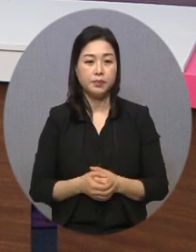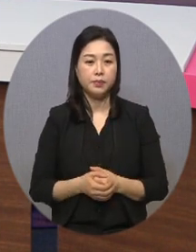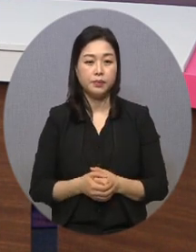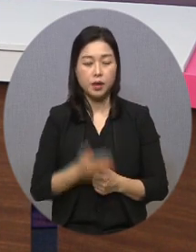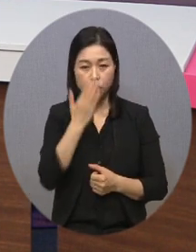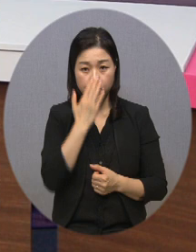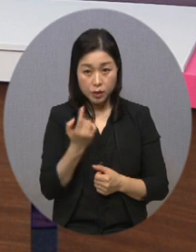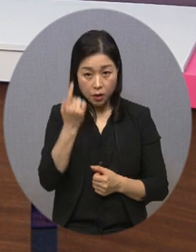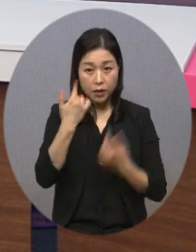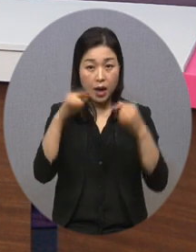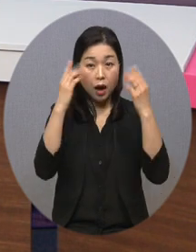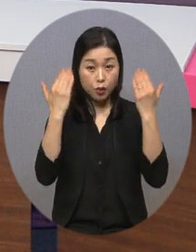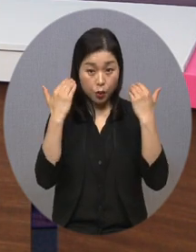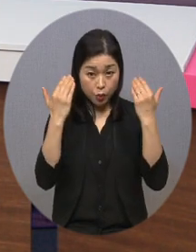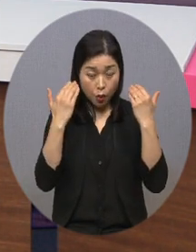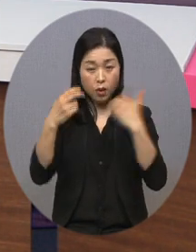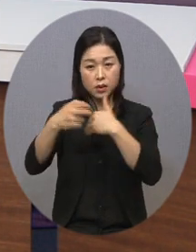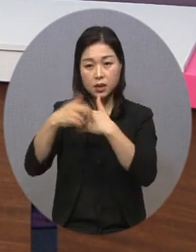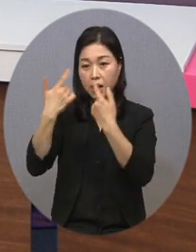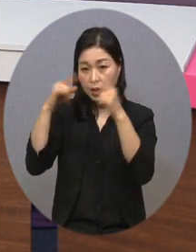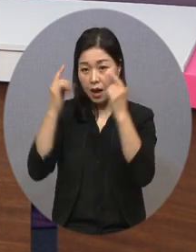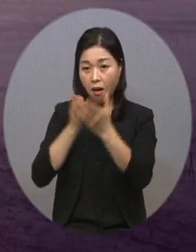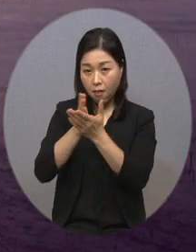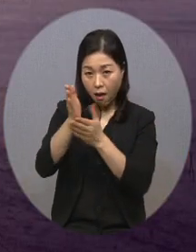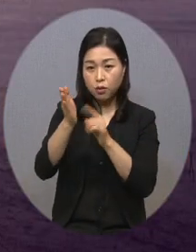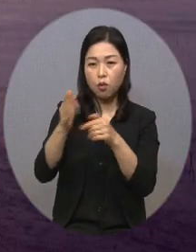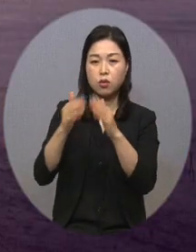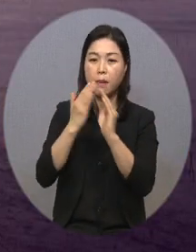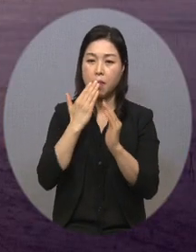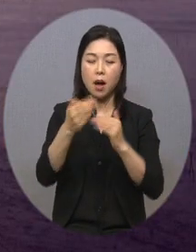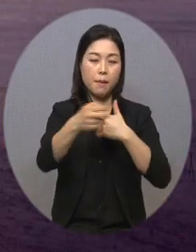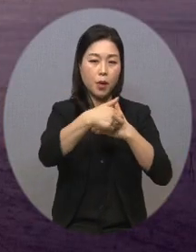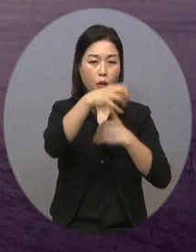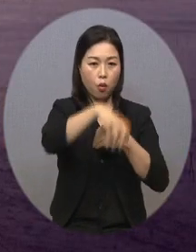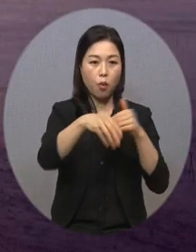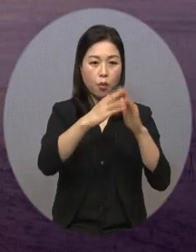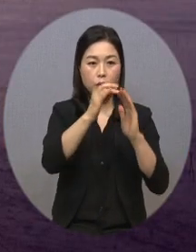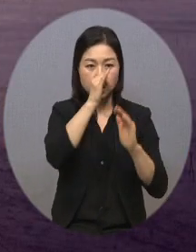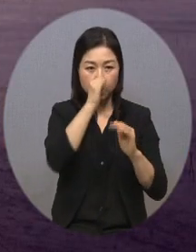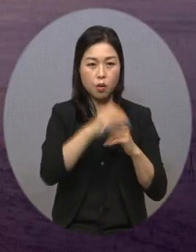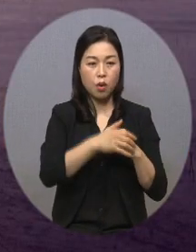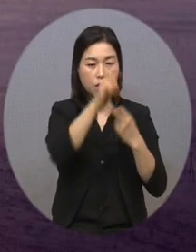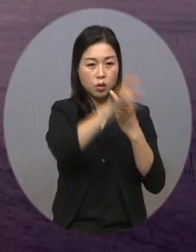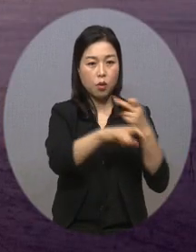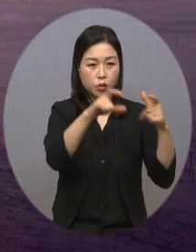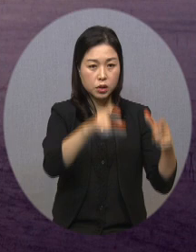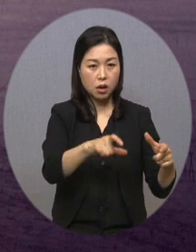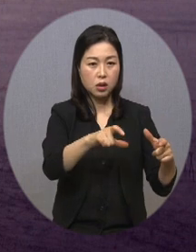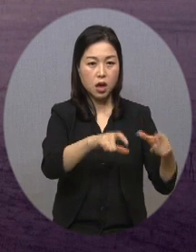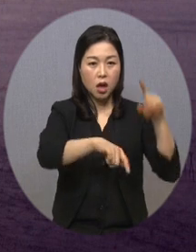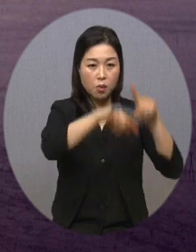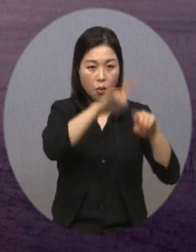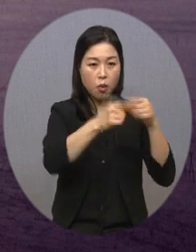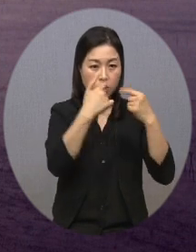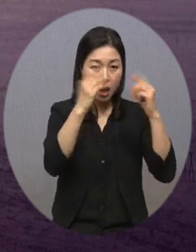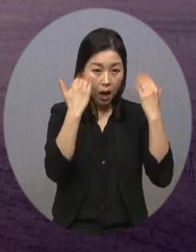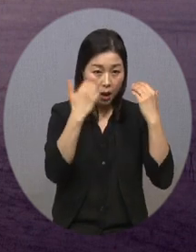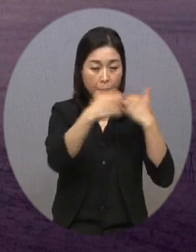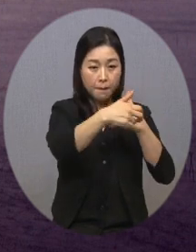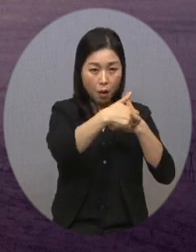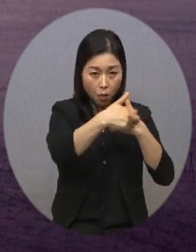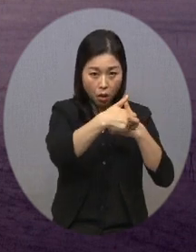순천대학교도 의과대학을 설치하고 병원도 만들고 서북권의 목포대학 또 병원 그리고 공공의료를